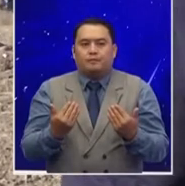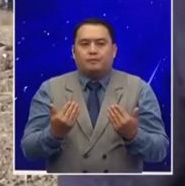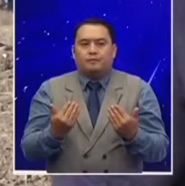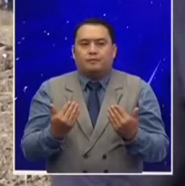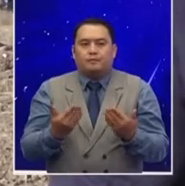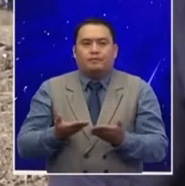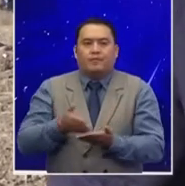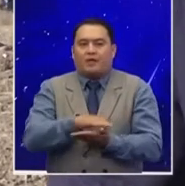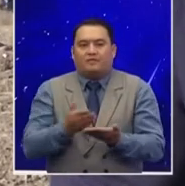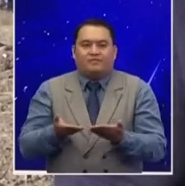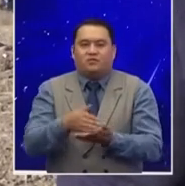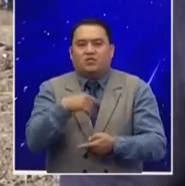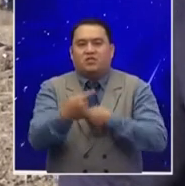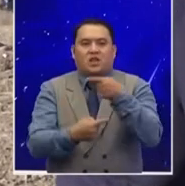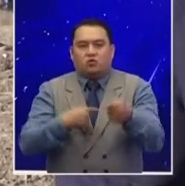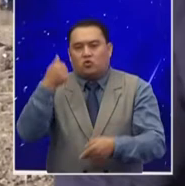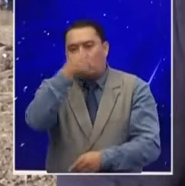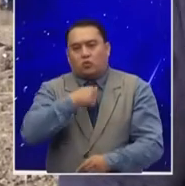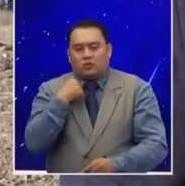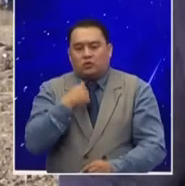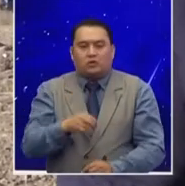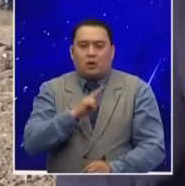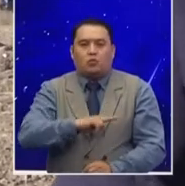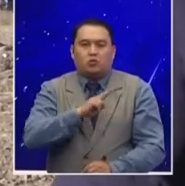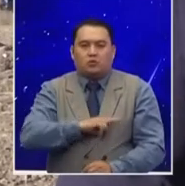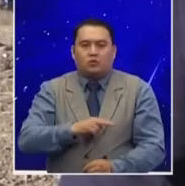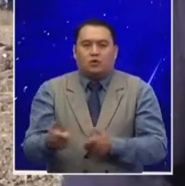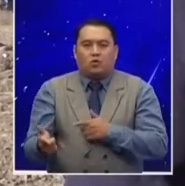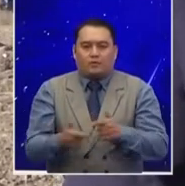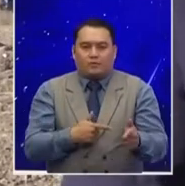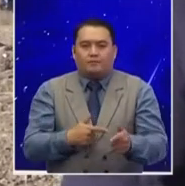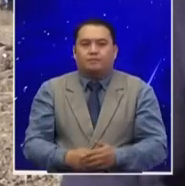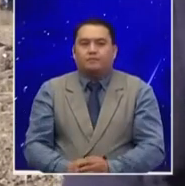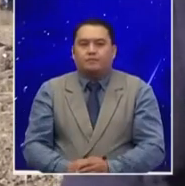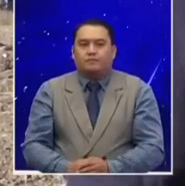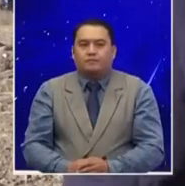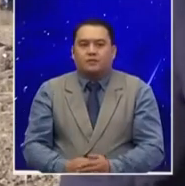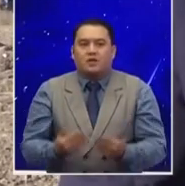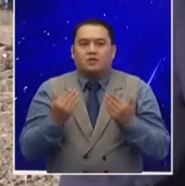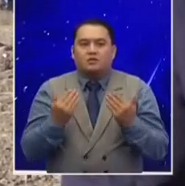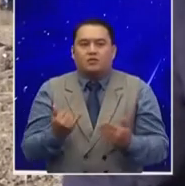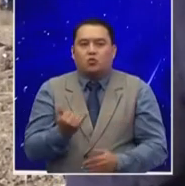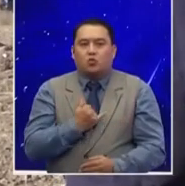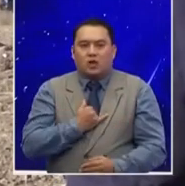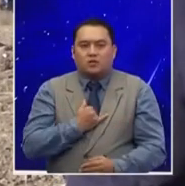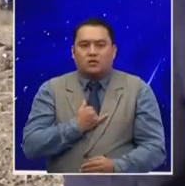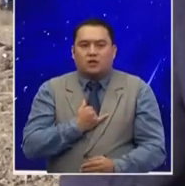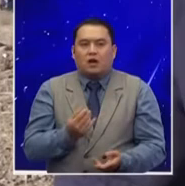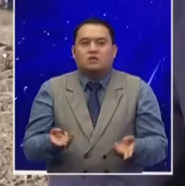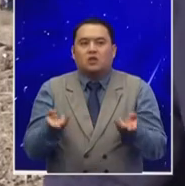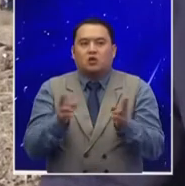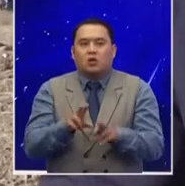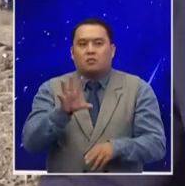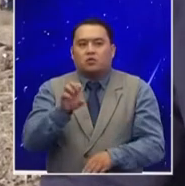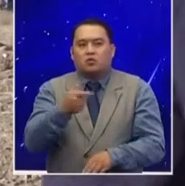пашем зяб, на следующую весеннюю полевую работу готовим. На сегодня у нас остается